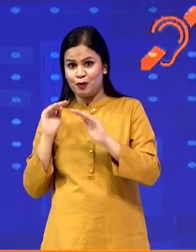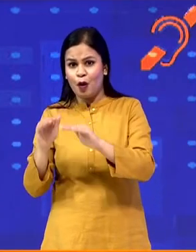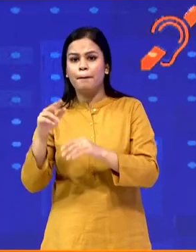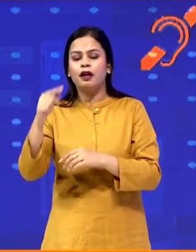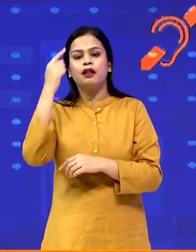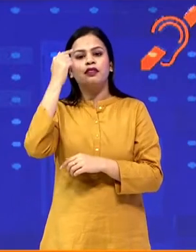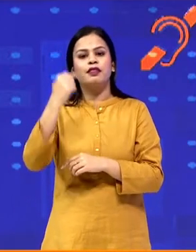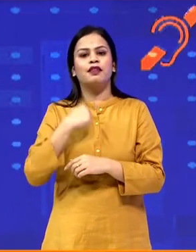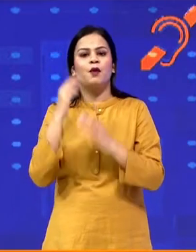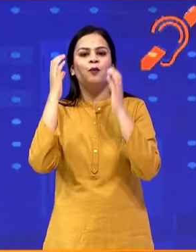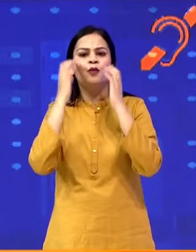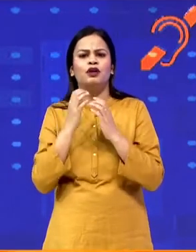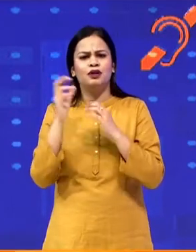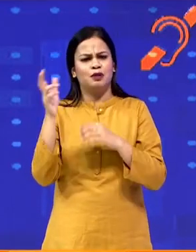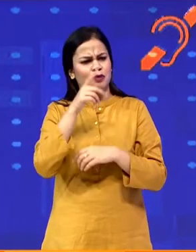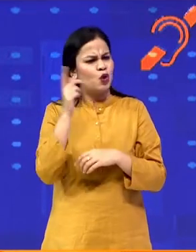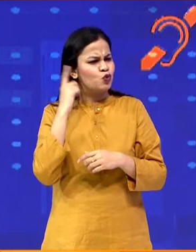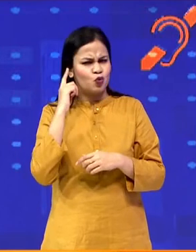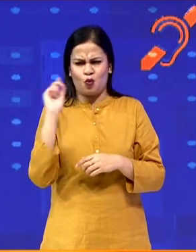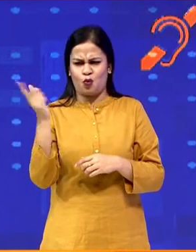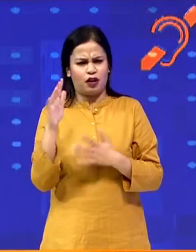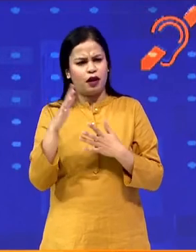चुपचाप बता दीजिए